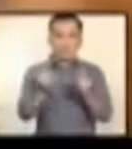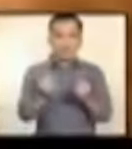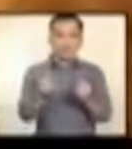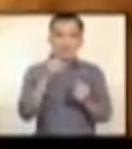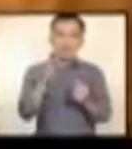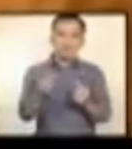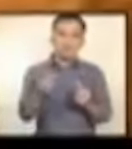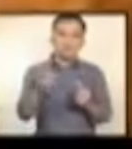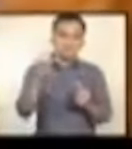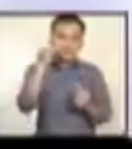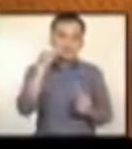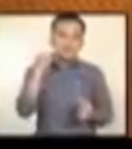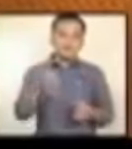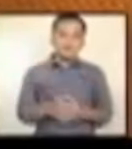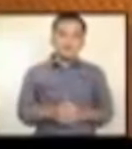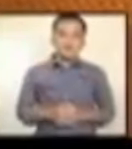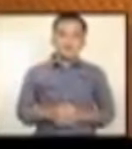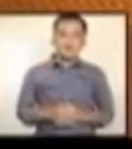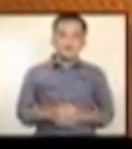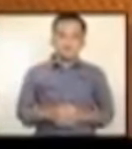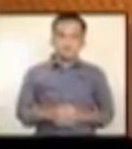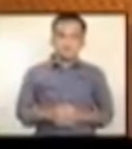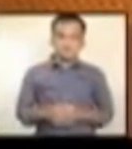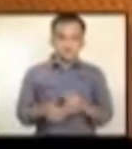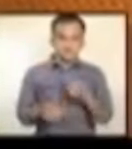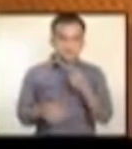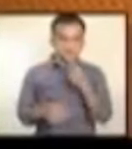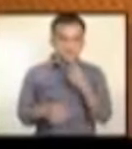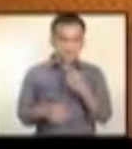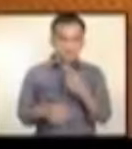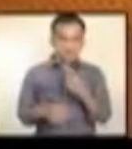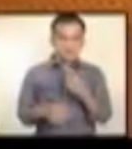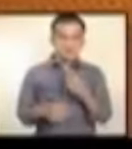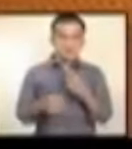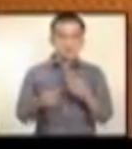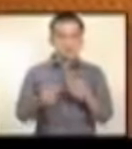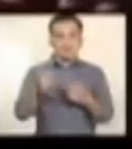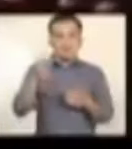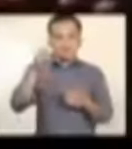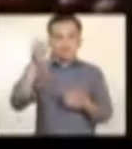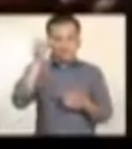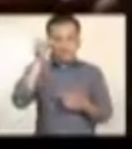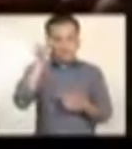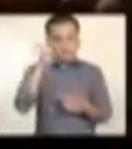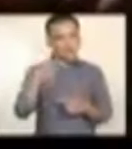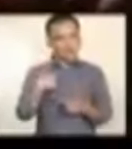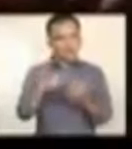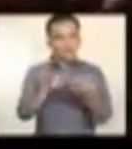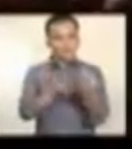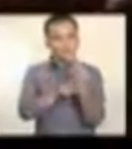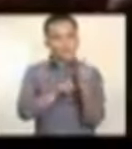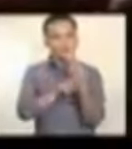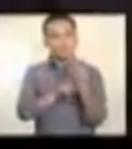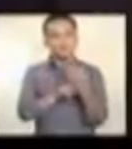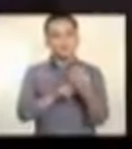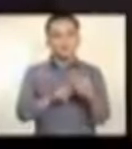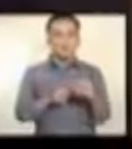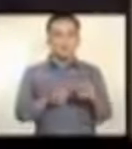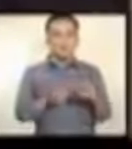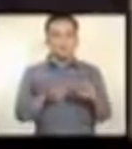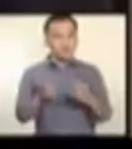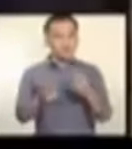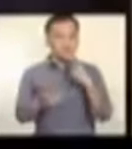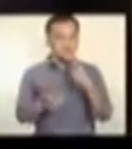daw ni Jacqueline. Sabi ko kay Donald Sutherland, I'm a fan. The way they say